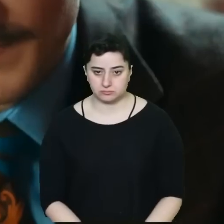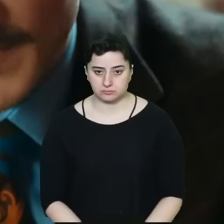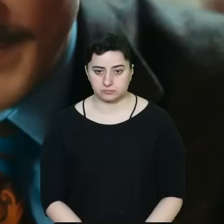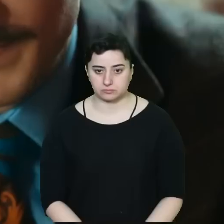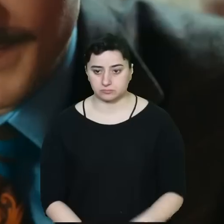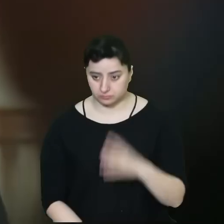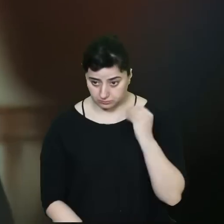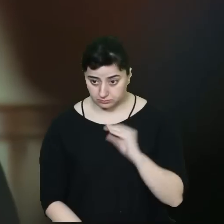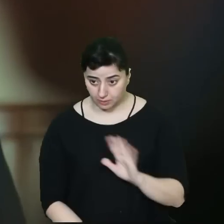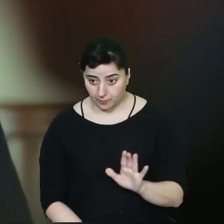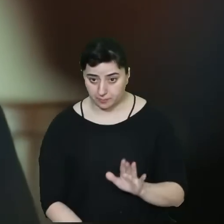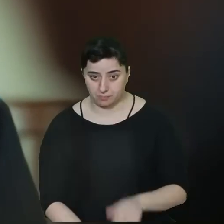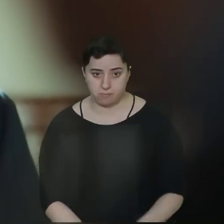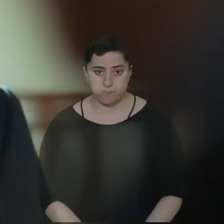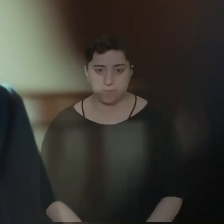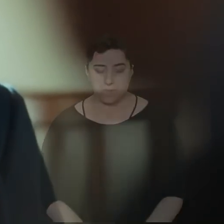Tamam.